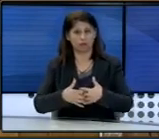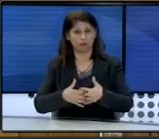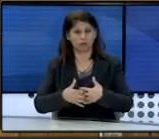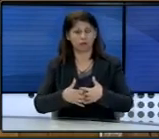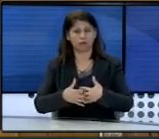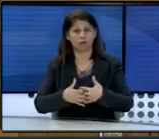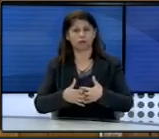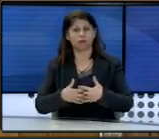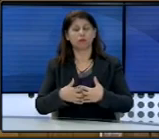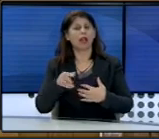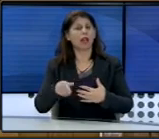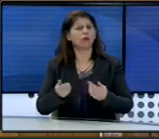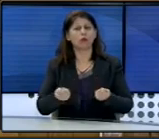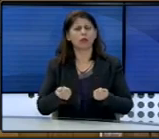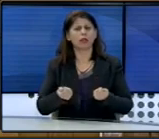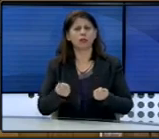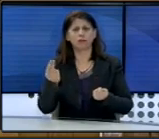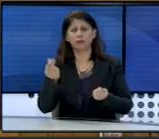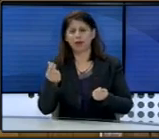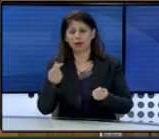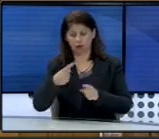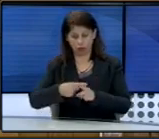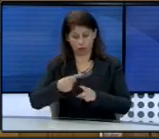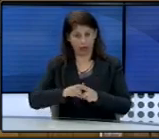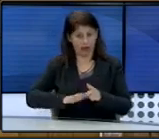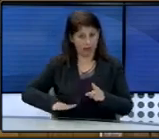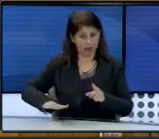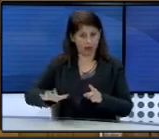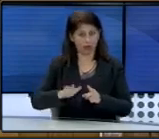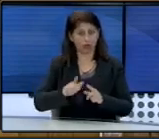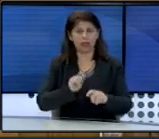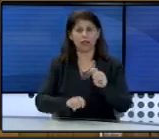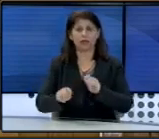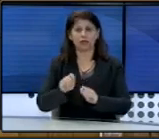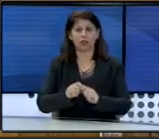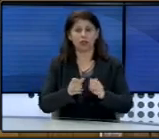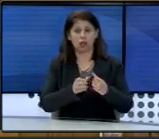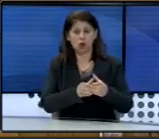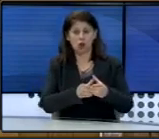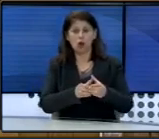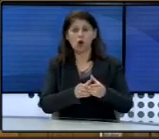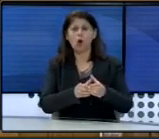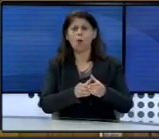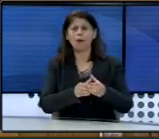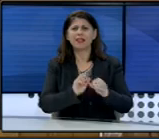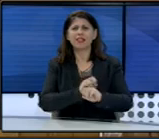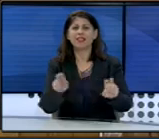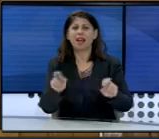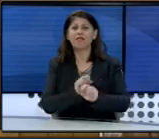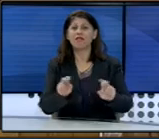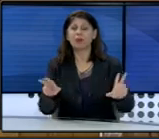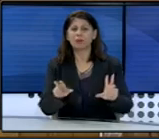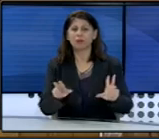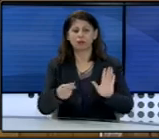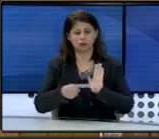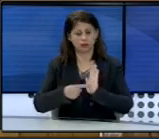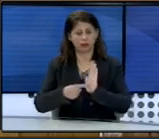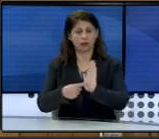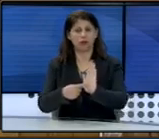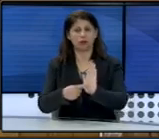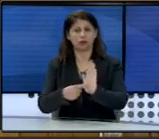γίνονται με χρήματα του ελληνικού λαού και να φτιάχνετε και κομματικό σποτάκι όπου να